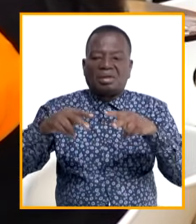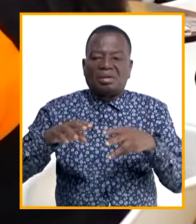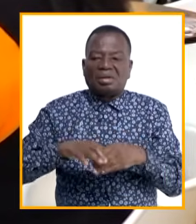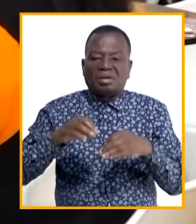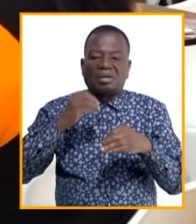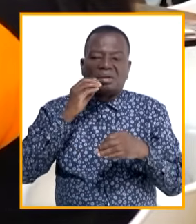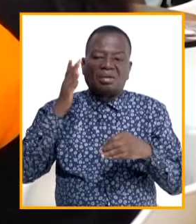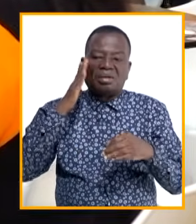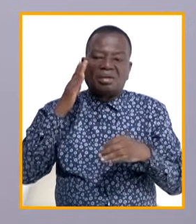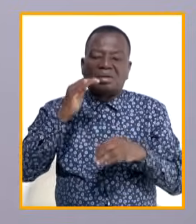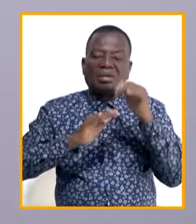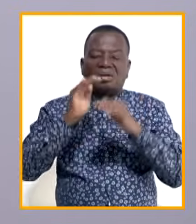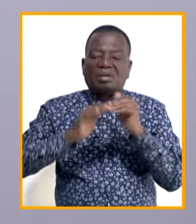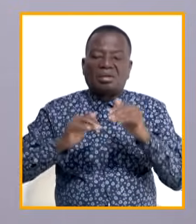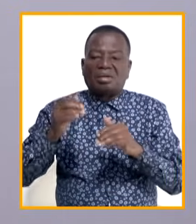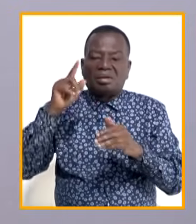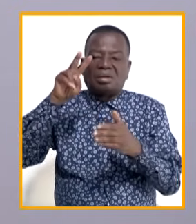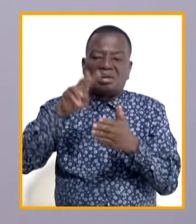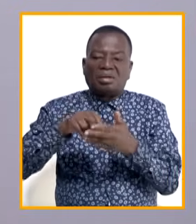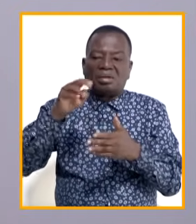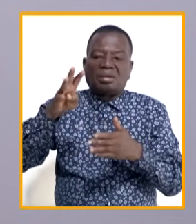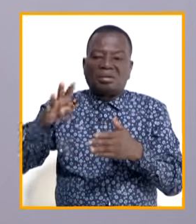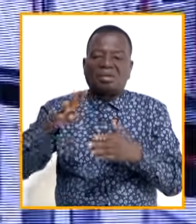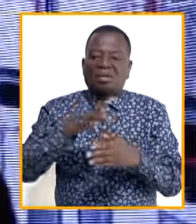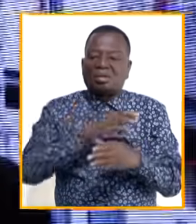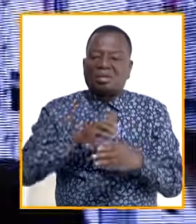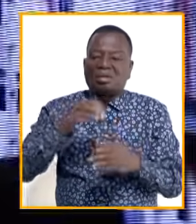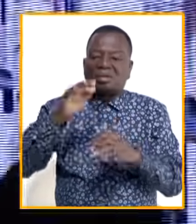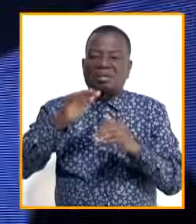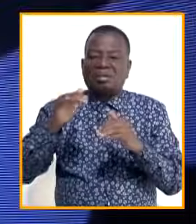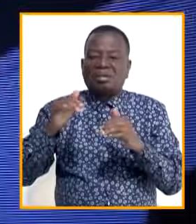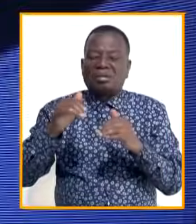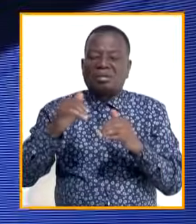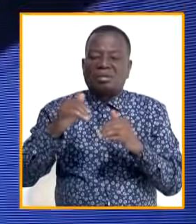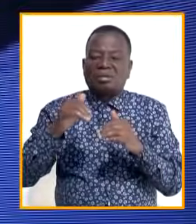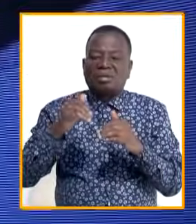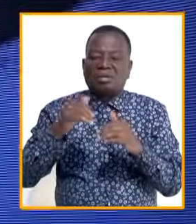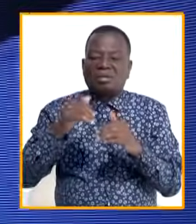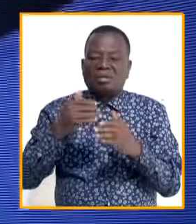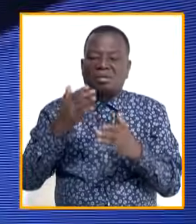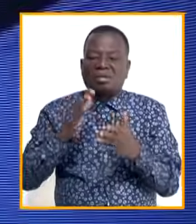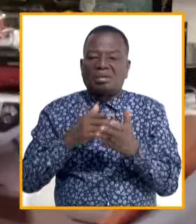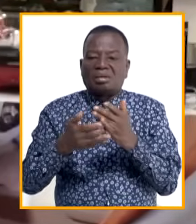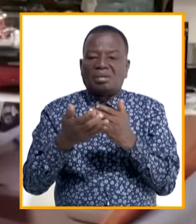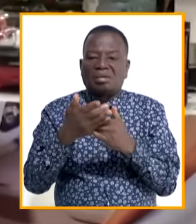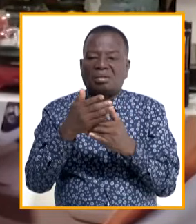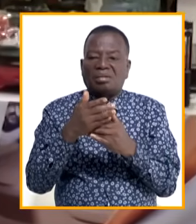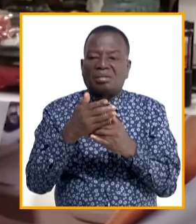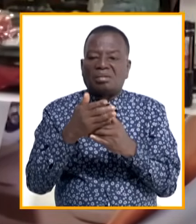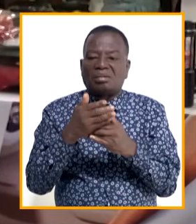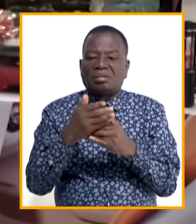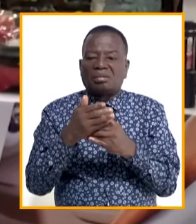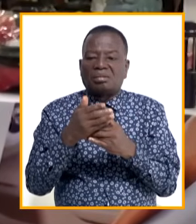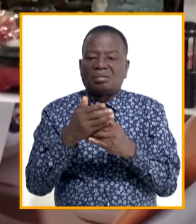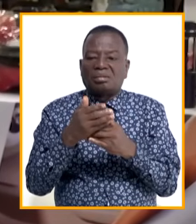firme projette de bâtir dès 2024 1300 appartements et villas à Aoué, site en périphérie de la voie de